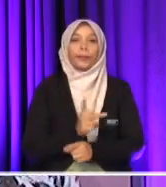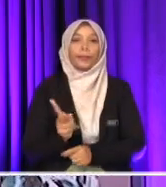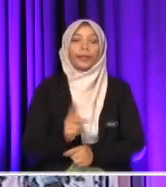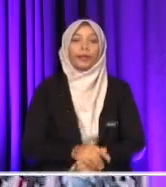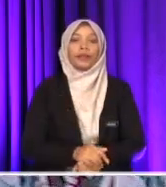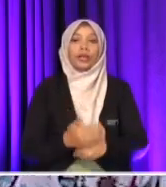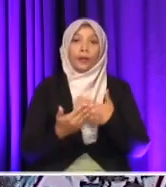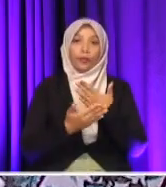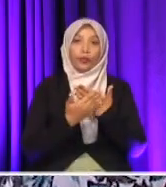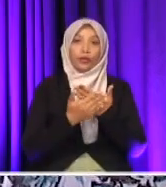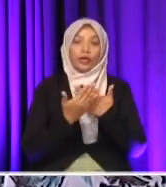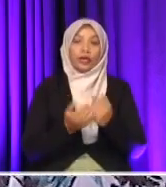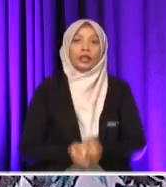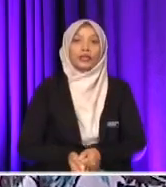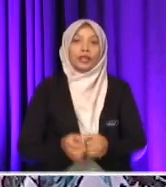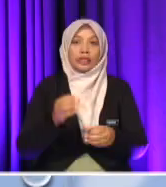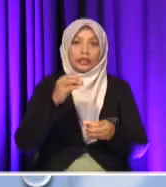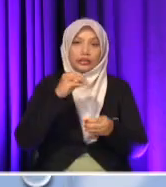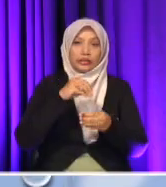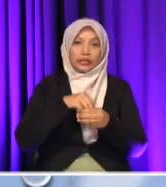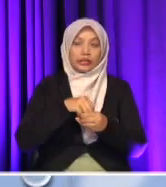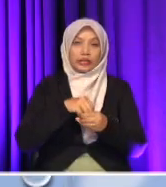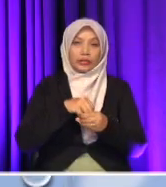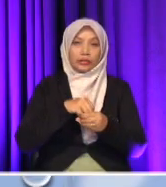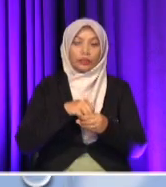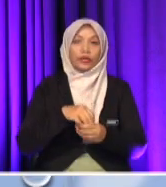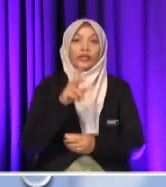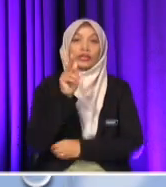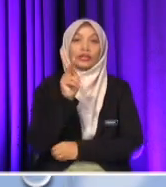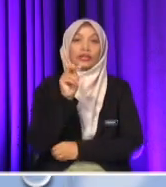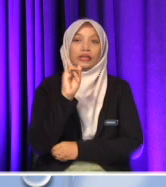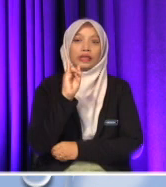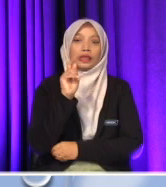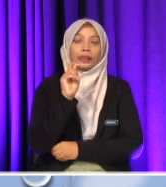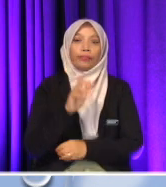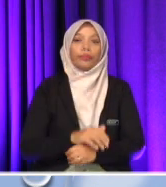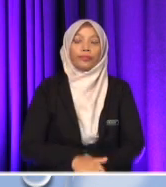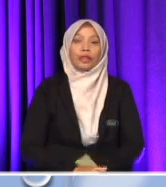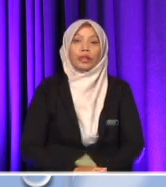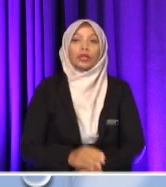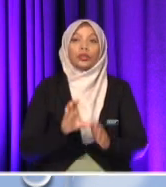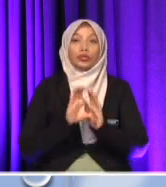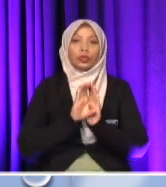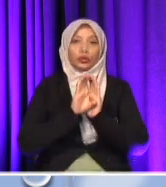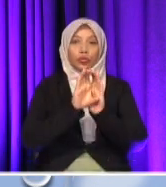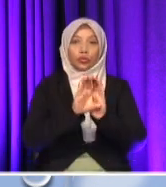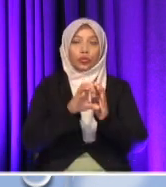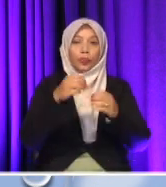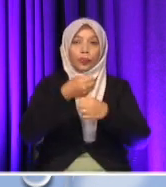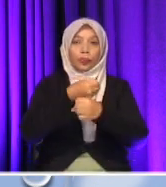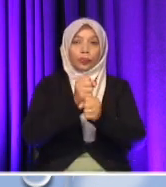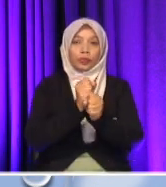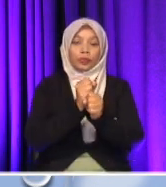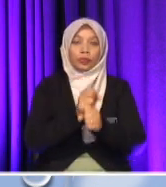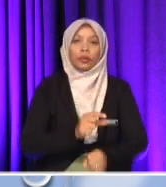paling mudah lah kalau kit yang kita nak buat kit lah dia mau nak tunjuk kan. Okey, bagaimana proses tu berlaku. Okey, ini adalah contoh okey bentuk gelombang